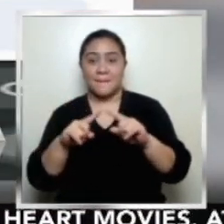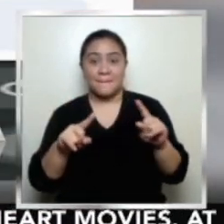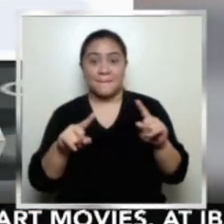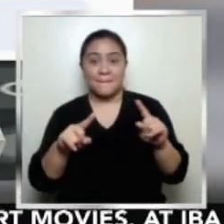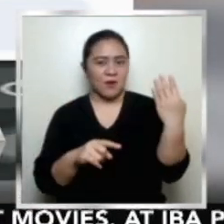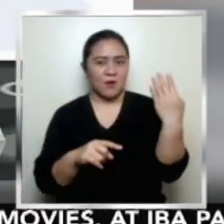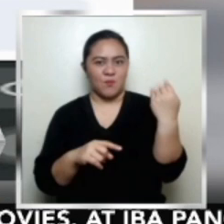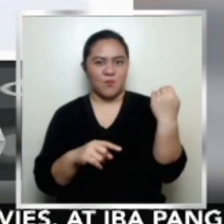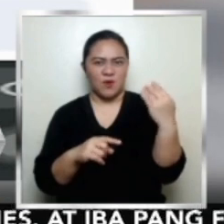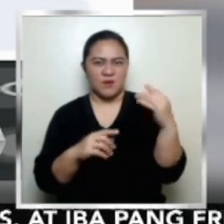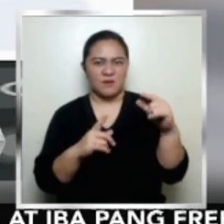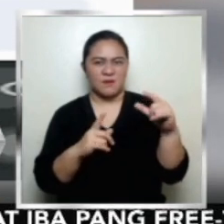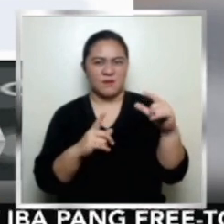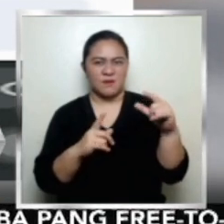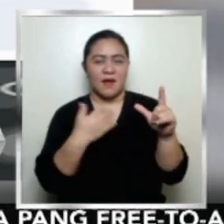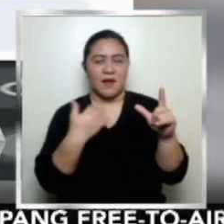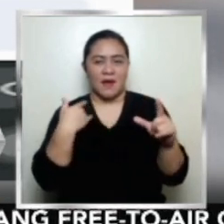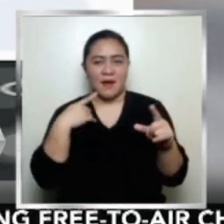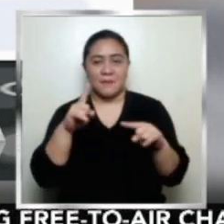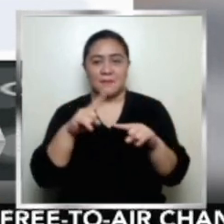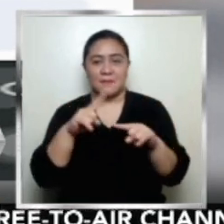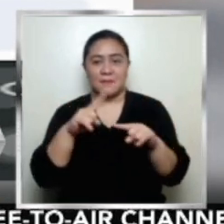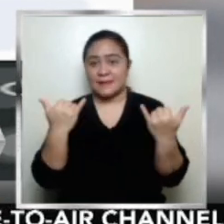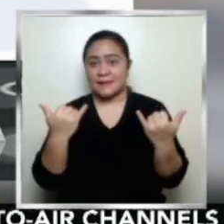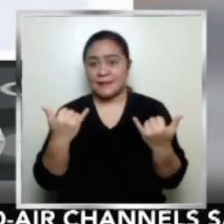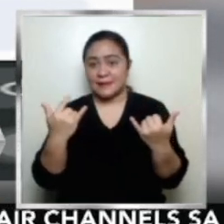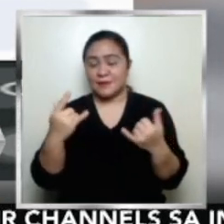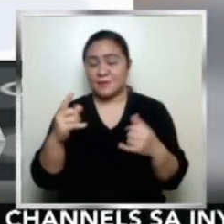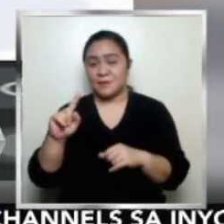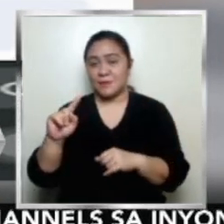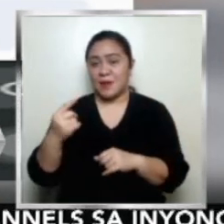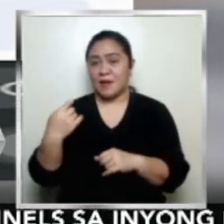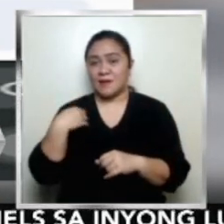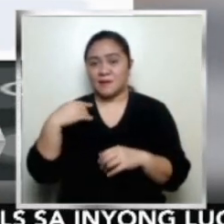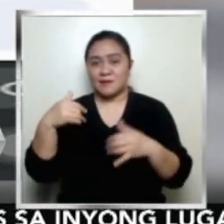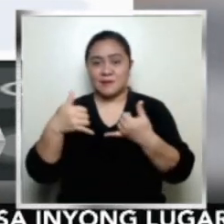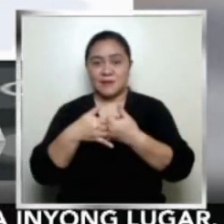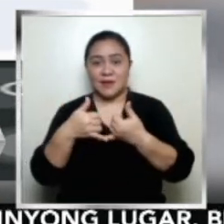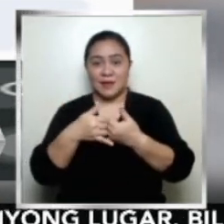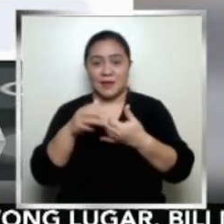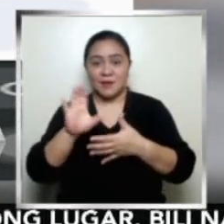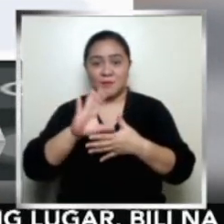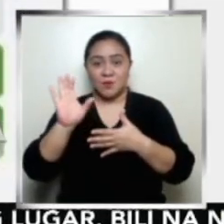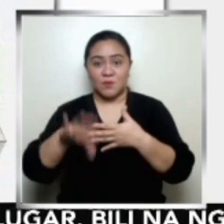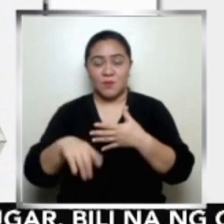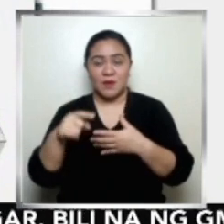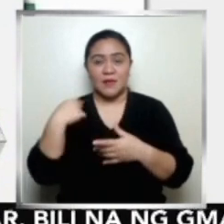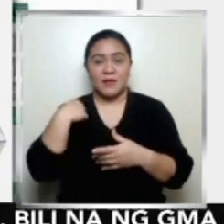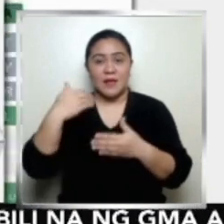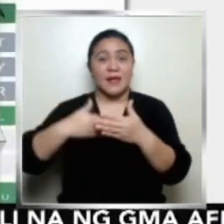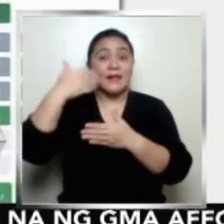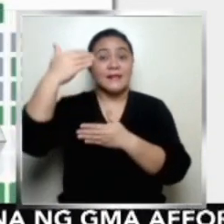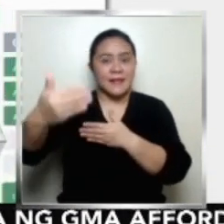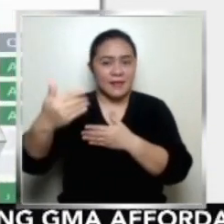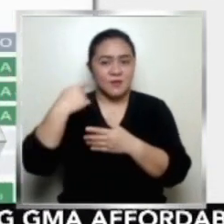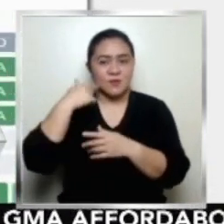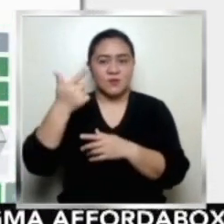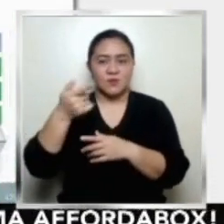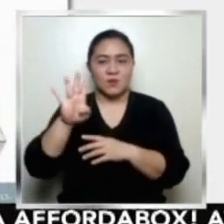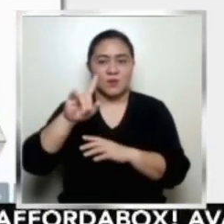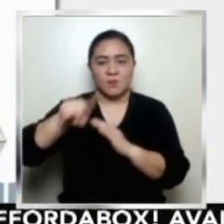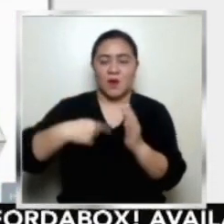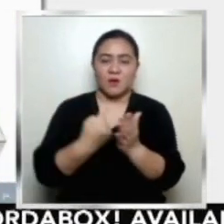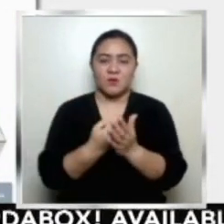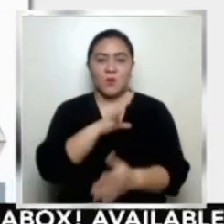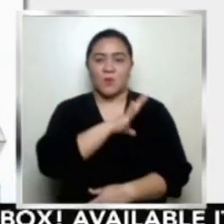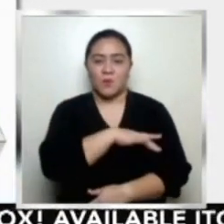Dahil kapag tapos ka na sa unang game, 24 oras ang hihintayin bago makahula ng bagong salita. Mula nang i-share ni Carl sa kanyang